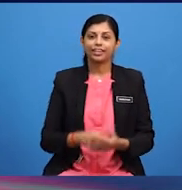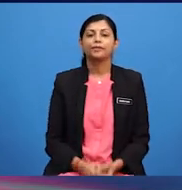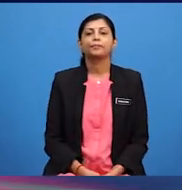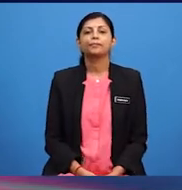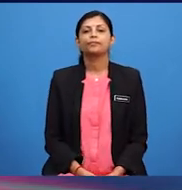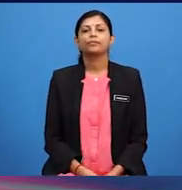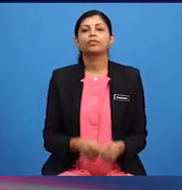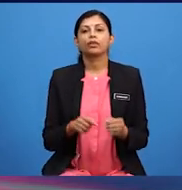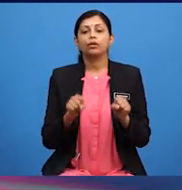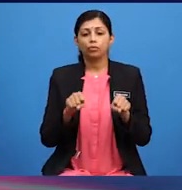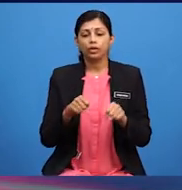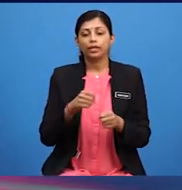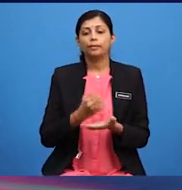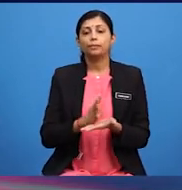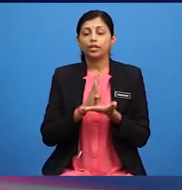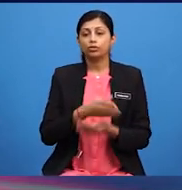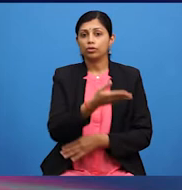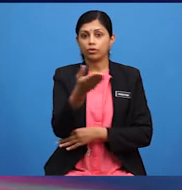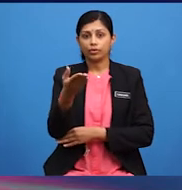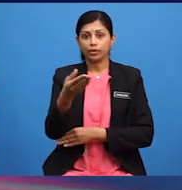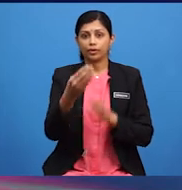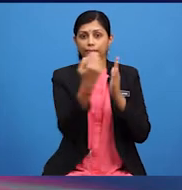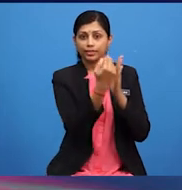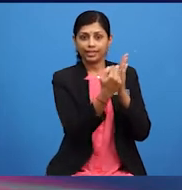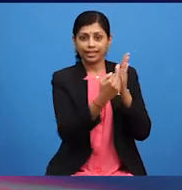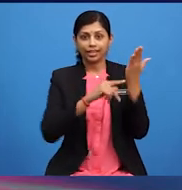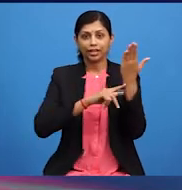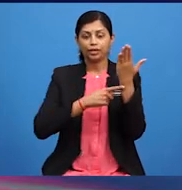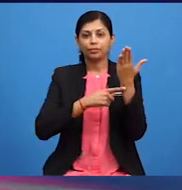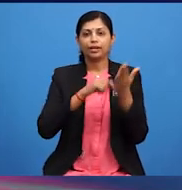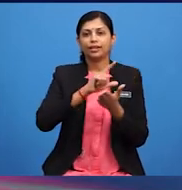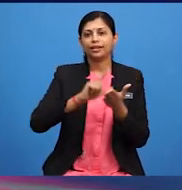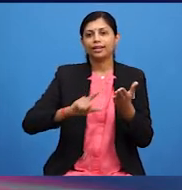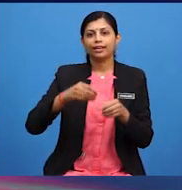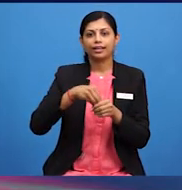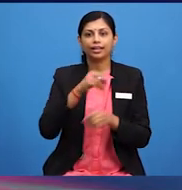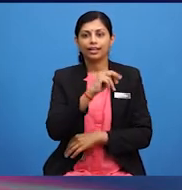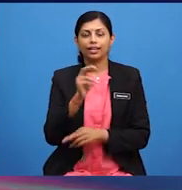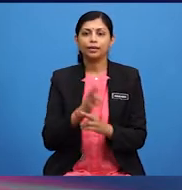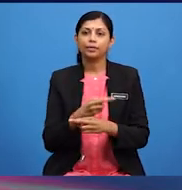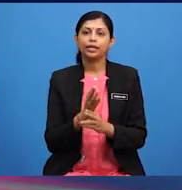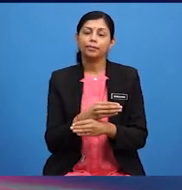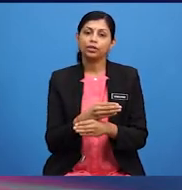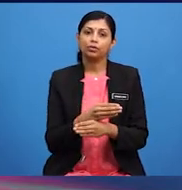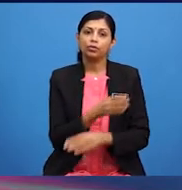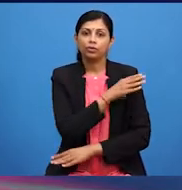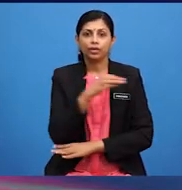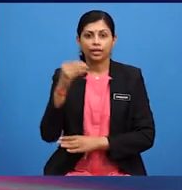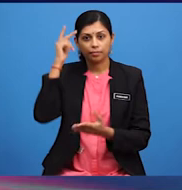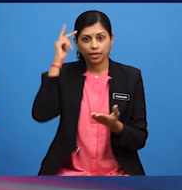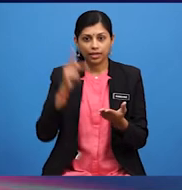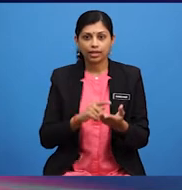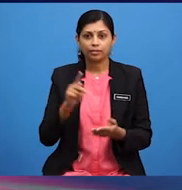menyenaraikan peranan lakaran dalam reka bentuk dan mengenal pasti teknik